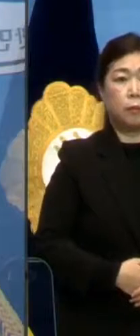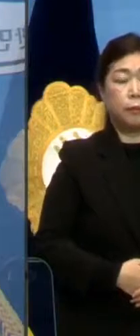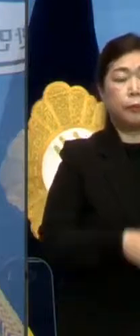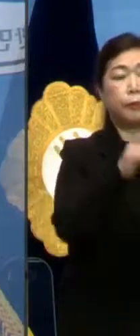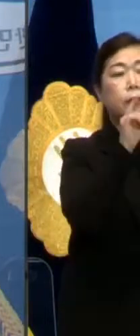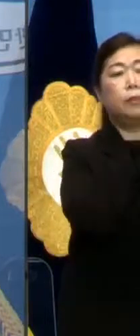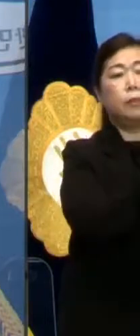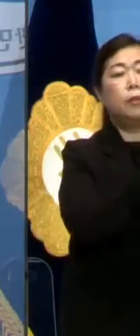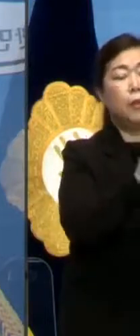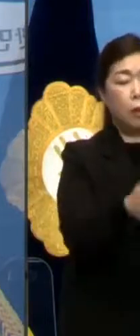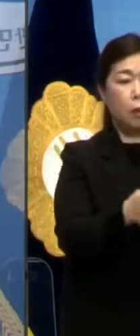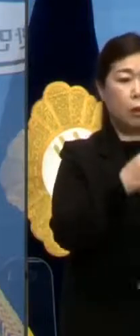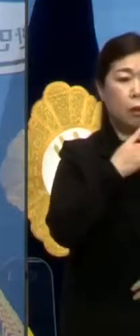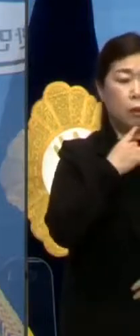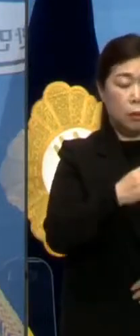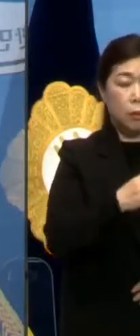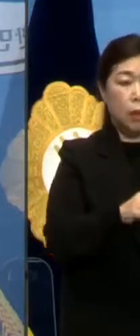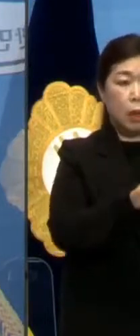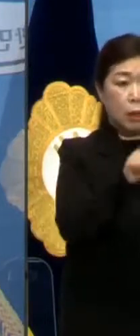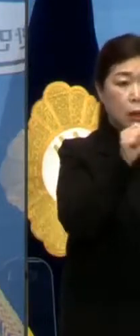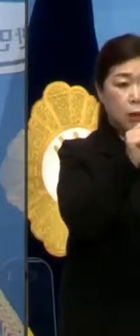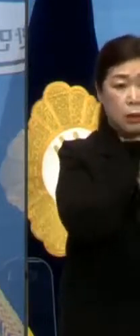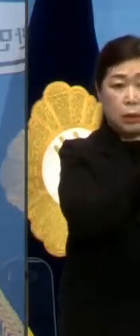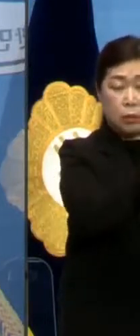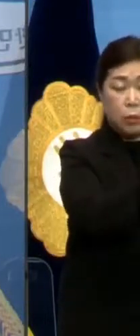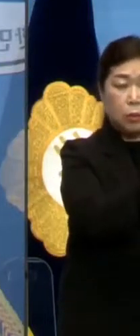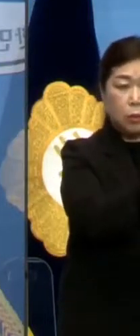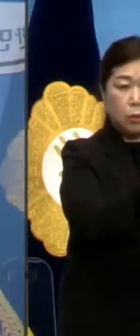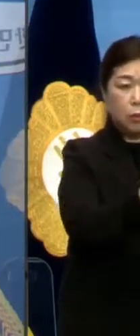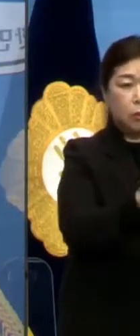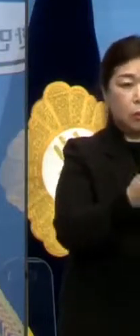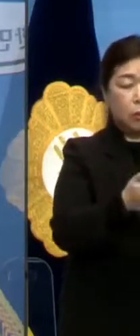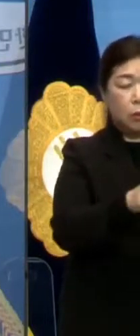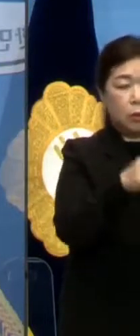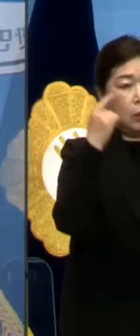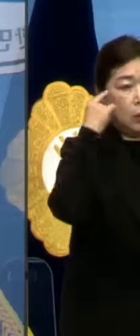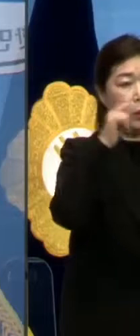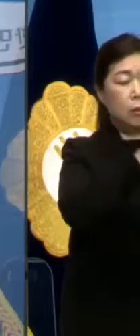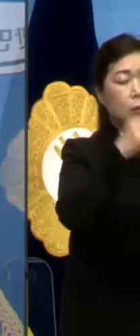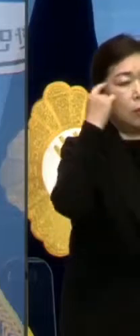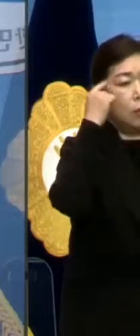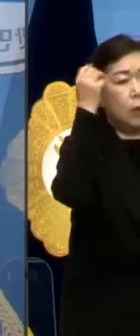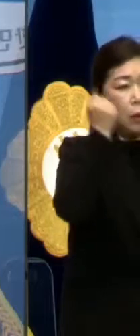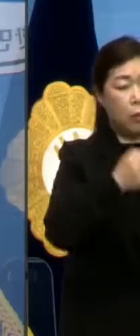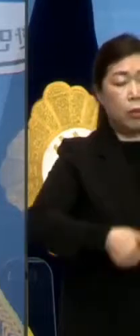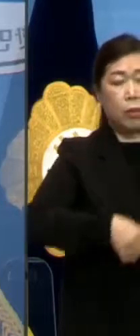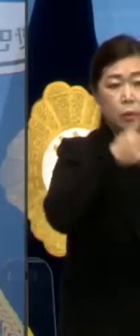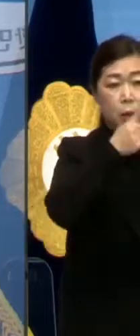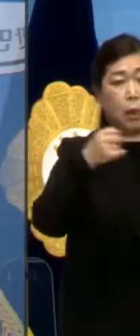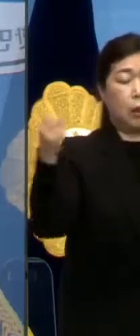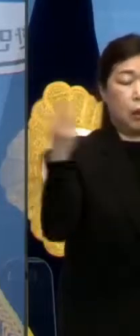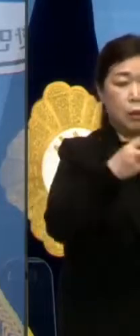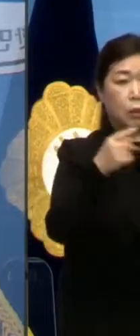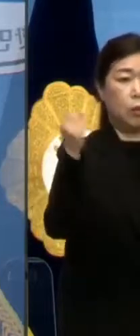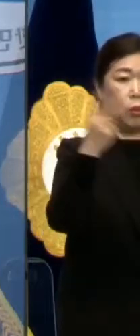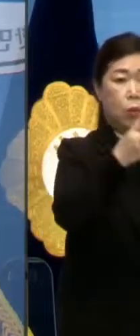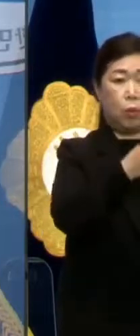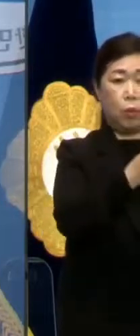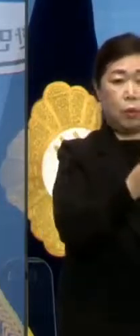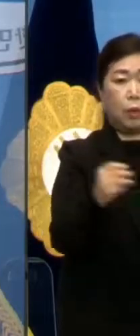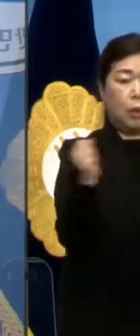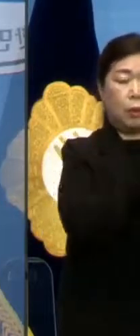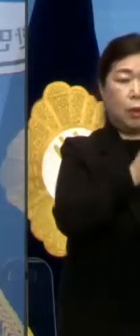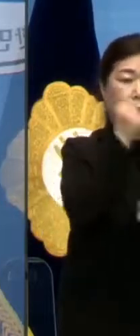정인이의 죽음은 오직 살아있는 정인이들을 위해 추모되고 기억되어야 합니다. 그리고 다시는 이 땅에서 학대가